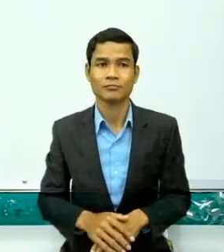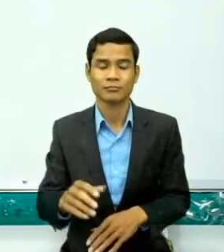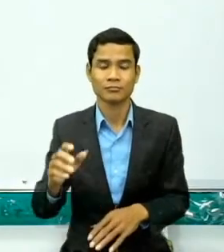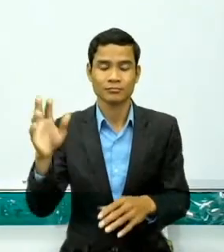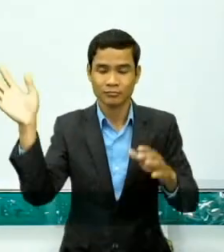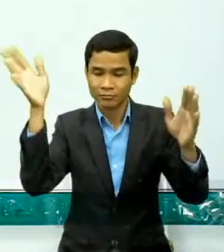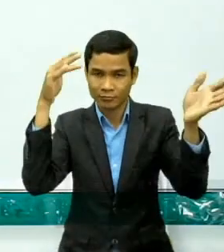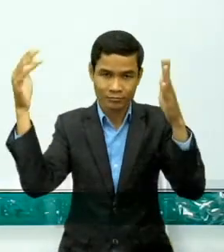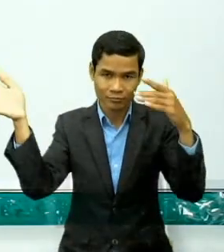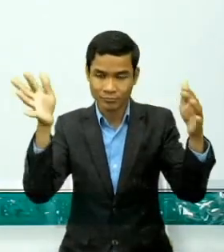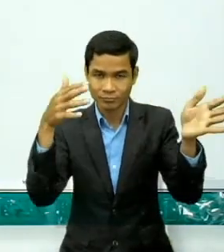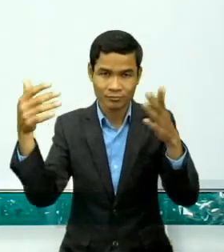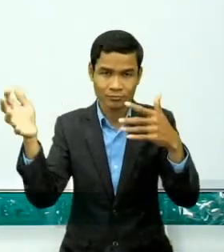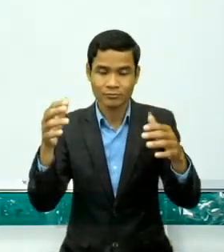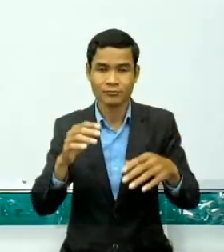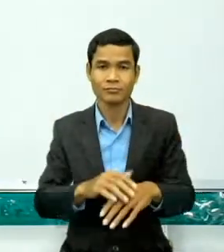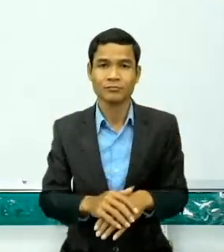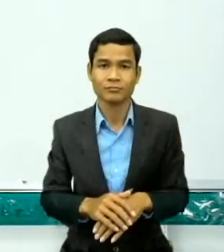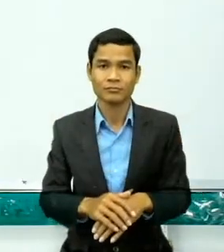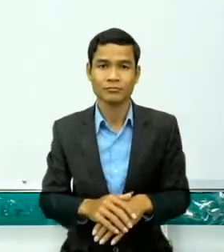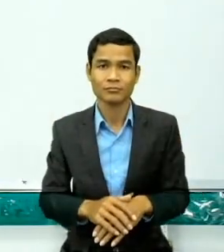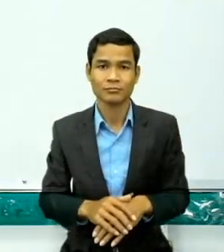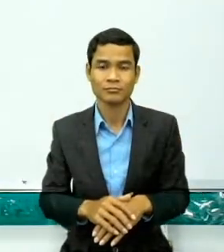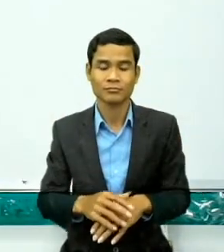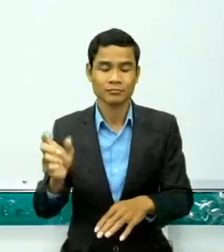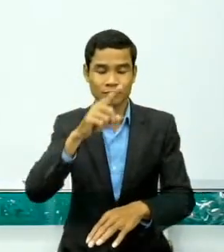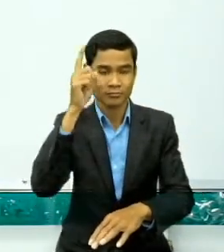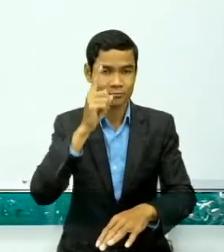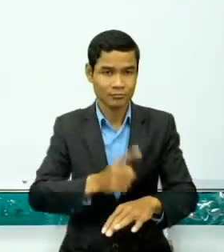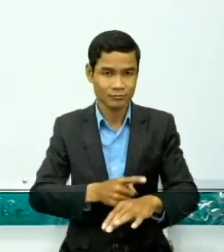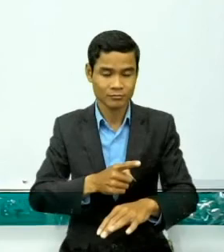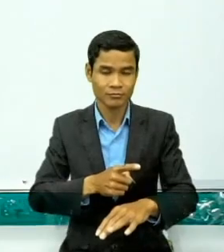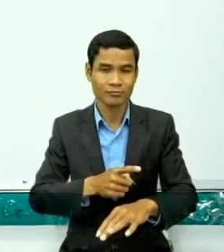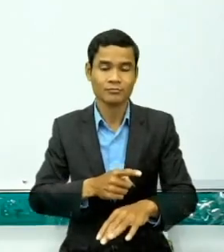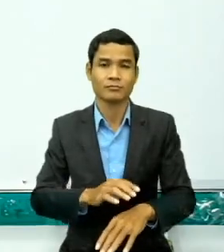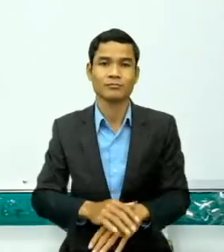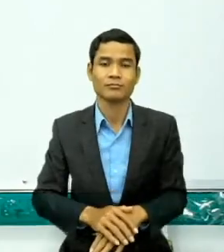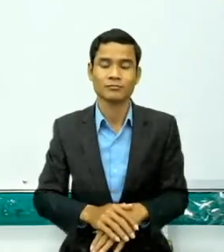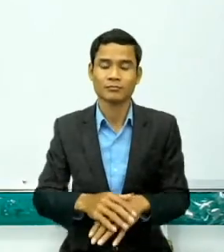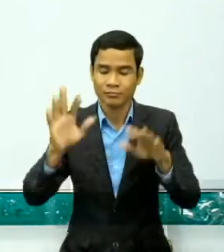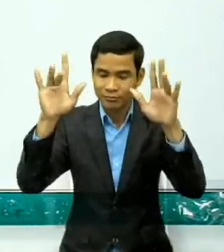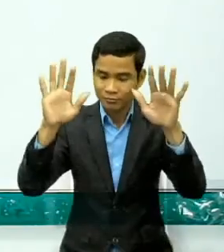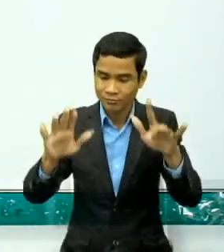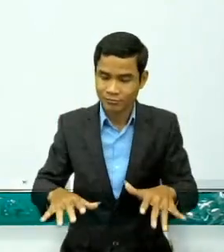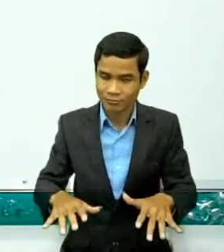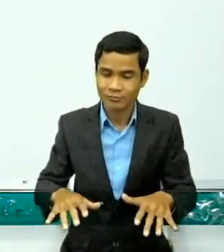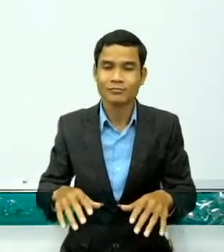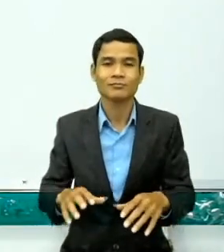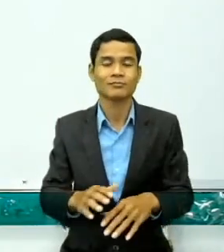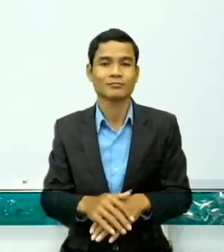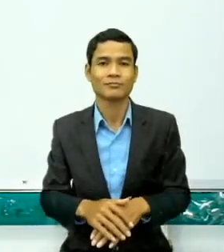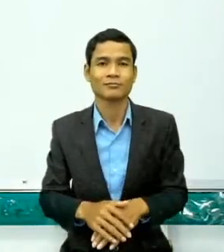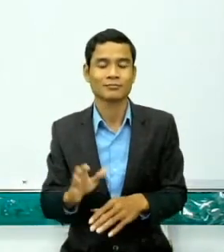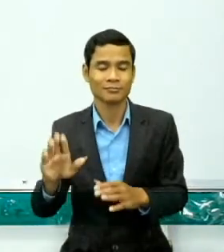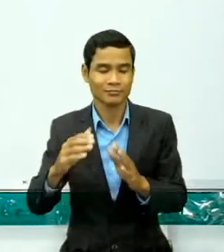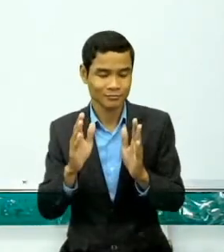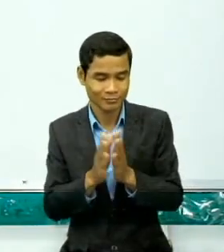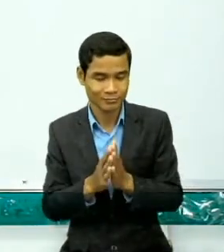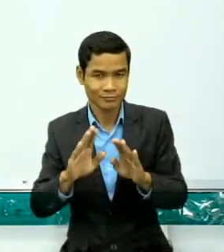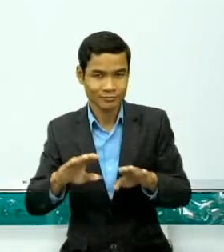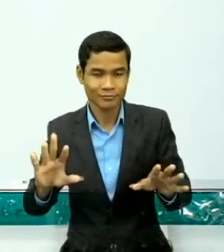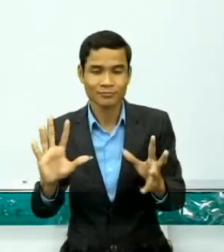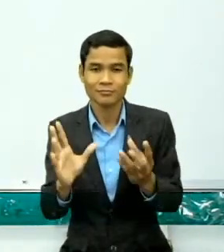ខ្យល់រន្ទះភ្លៀងយេណាអរគុណកូន